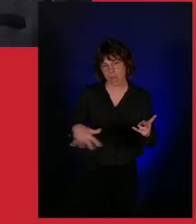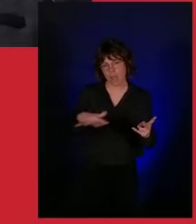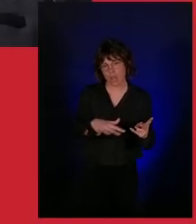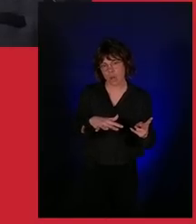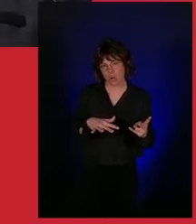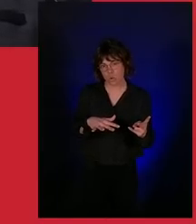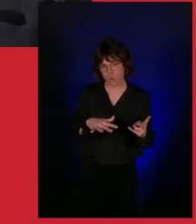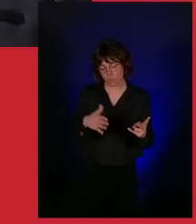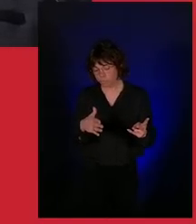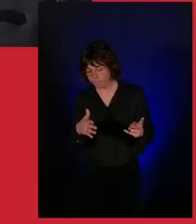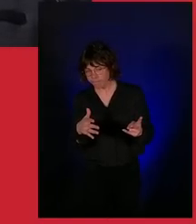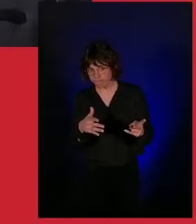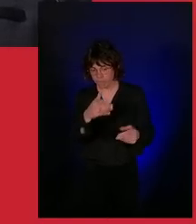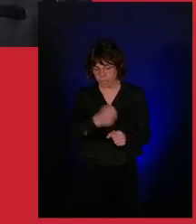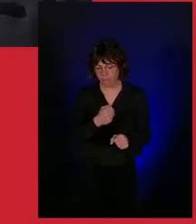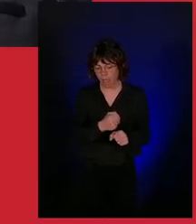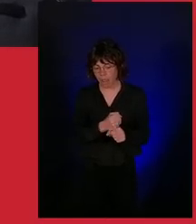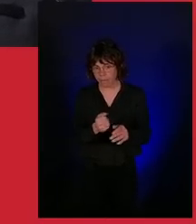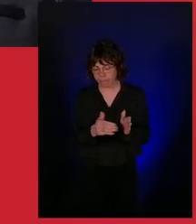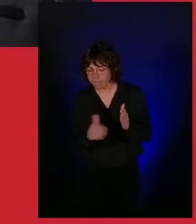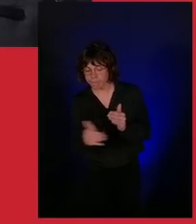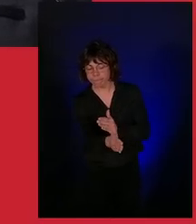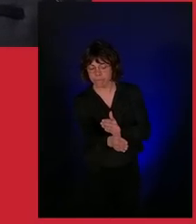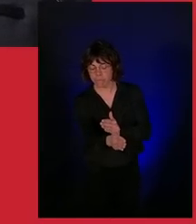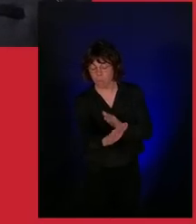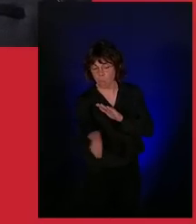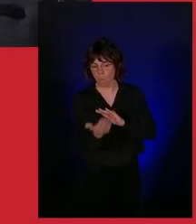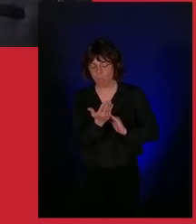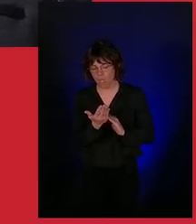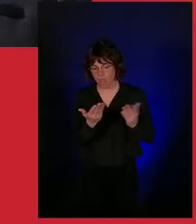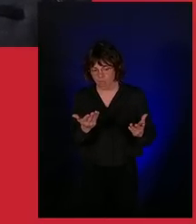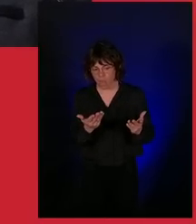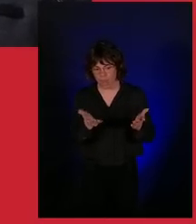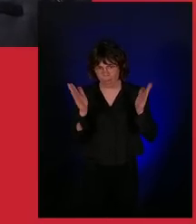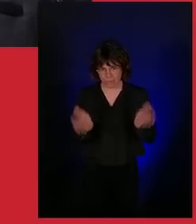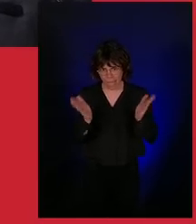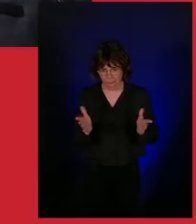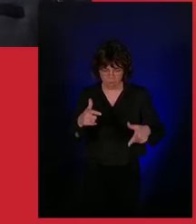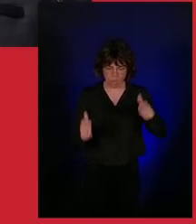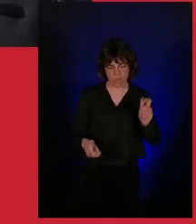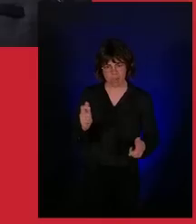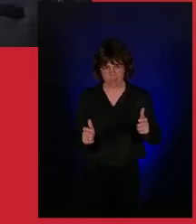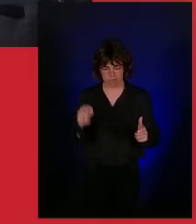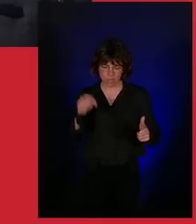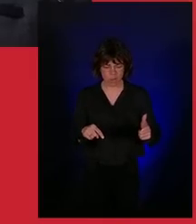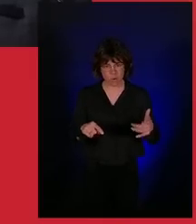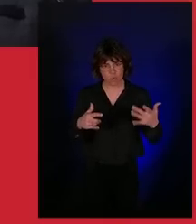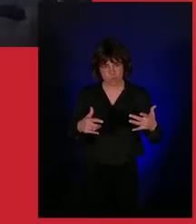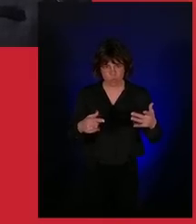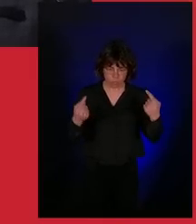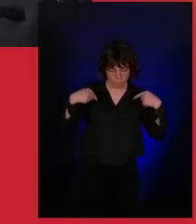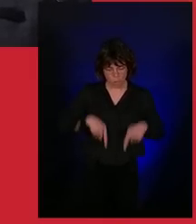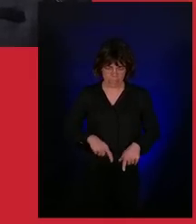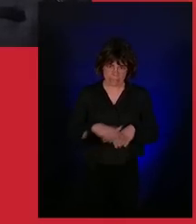mis en première ligne les travailleurs dits invisibles. Elle a révélé au grand jour la déshérence de l'hôpital public, saccagée par les politiques des